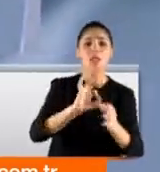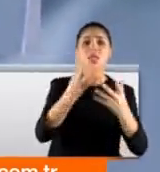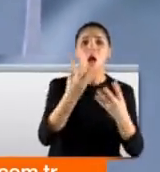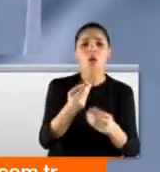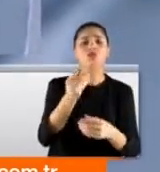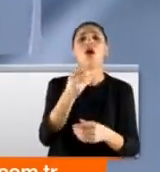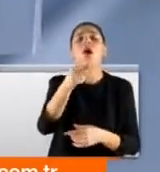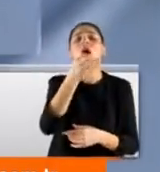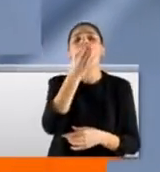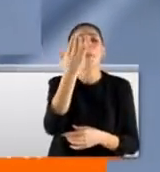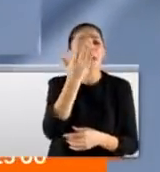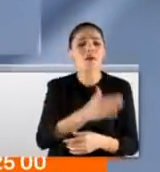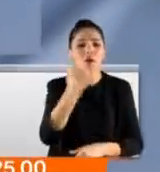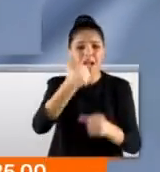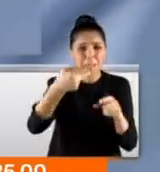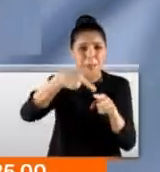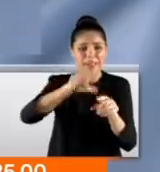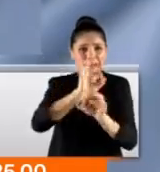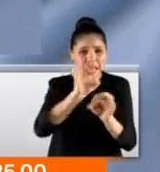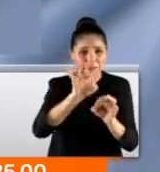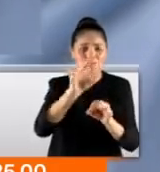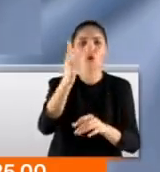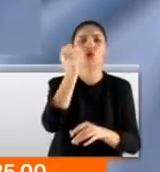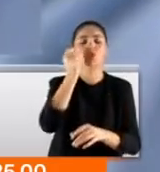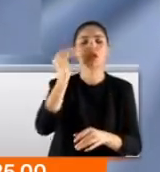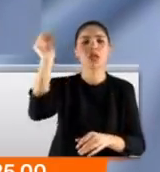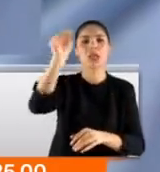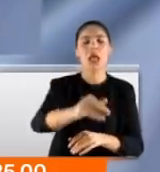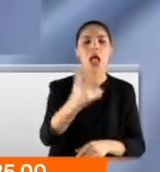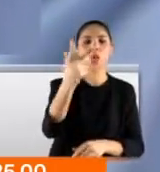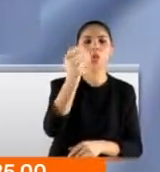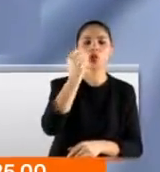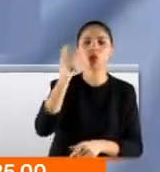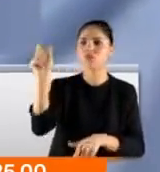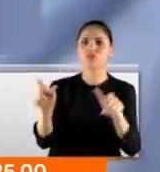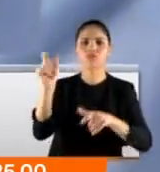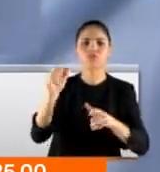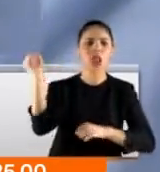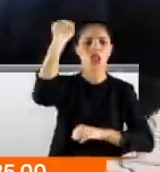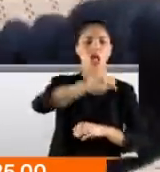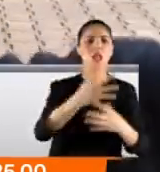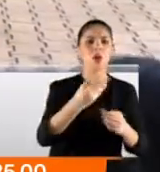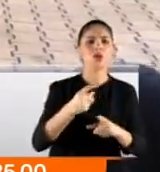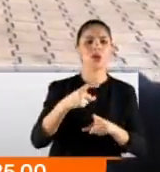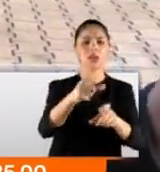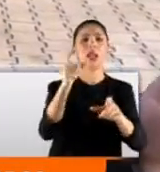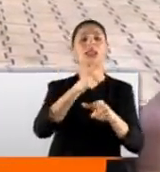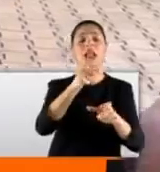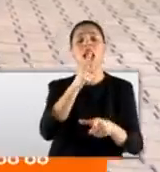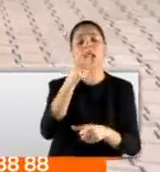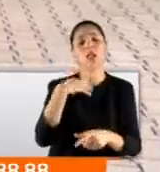olacaklardan habersizdi. Tam otomobiline bineceği sırada 3 kişi çıktı ortaya ve şarkıcı Duman'a saldırdı. Silah seslerini